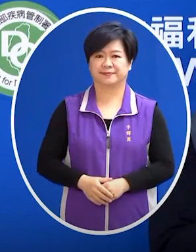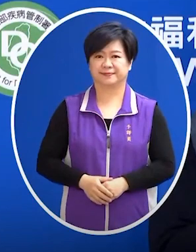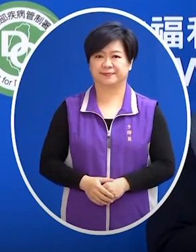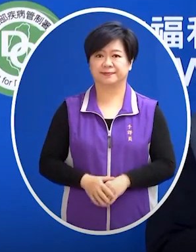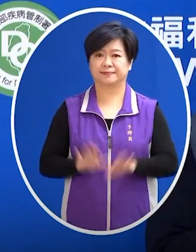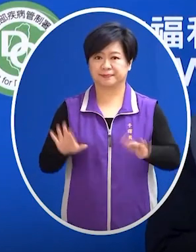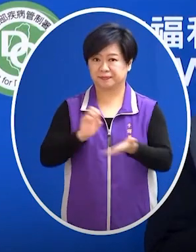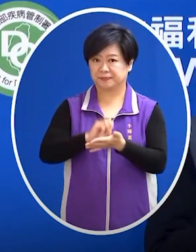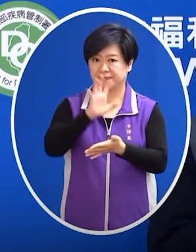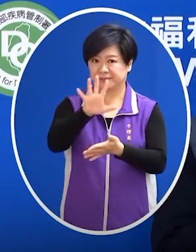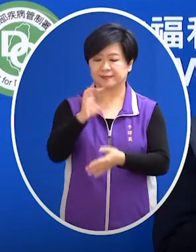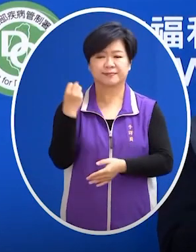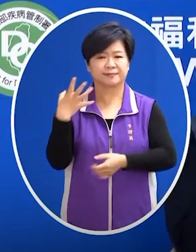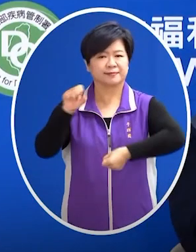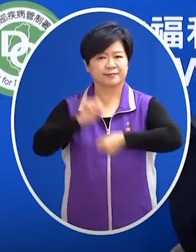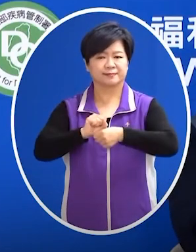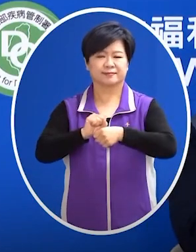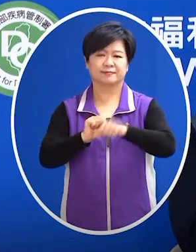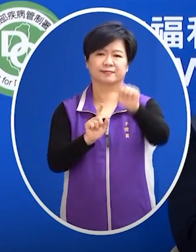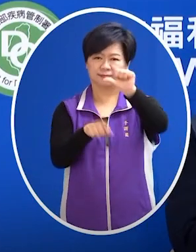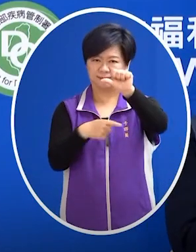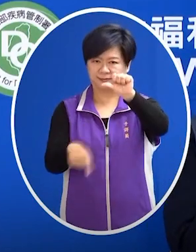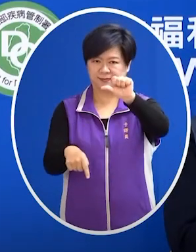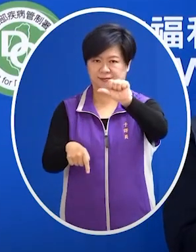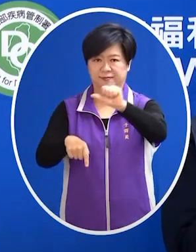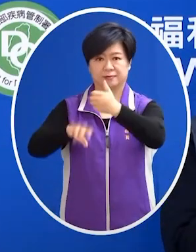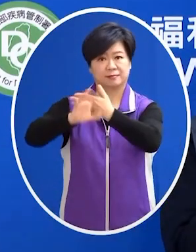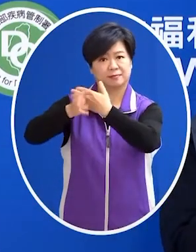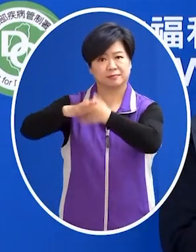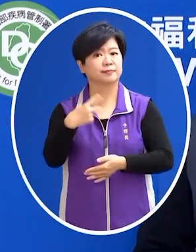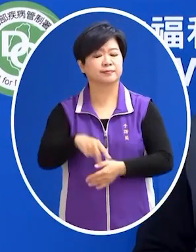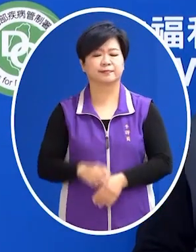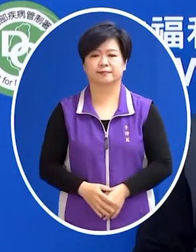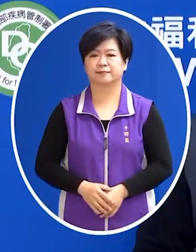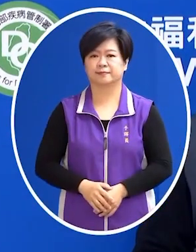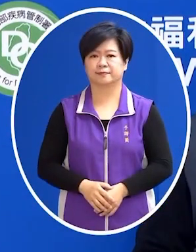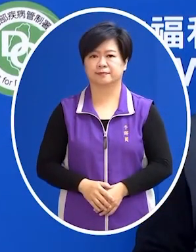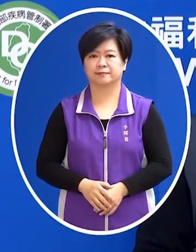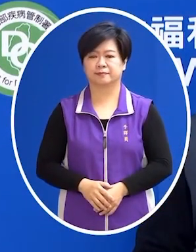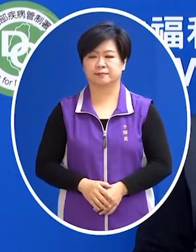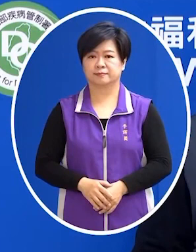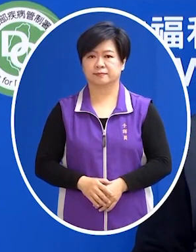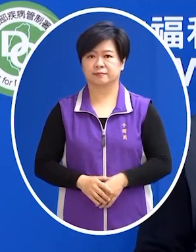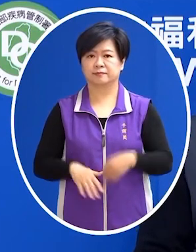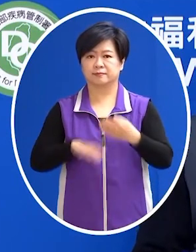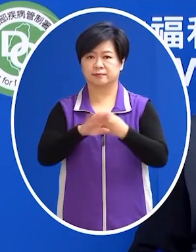们新增的哈5例哈境外移入，我们总共有